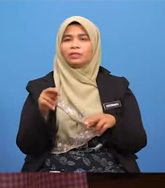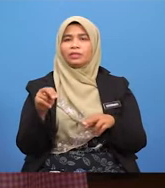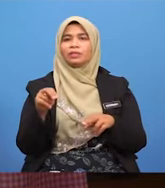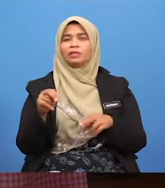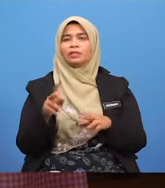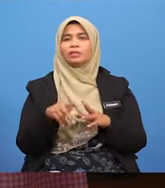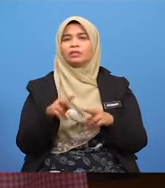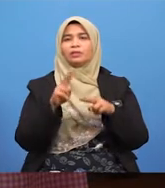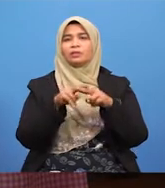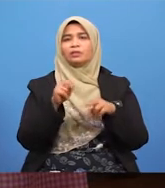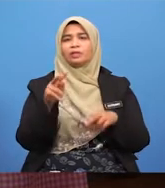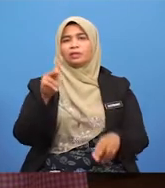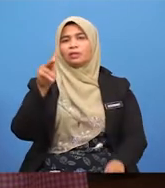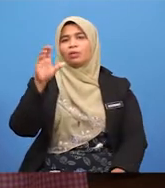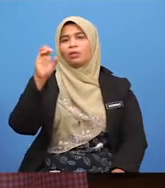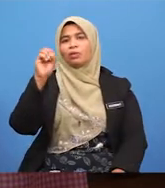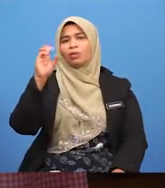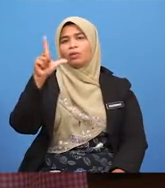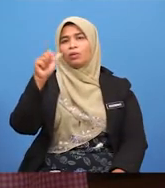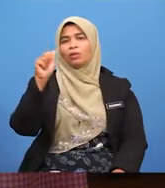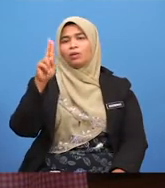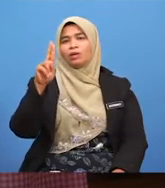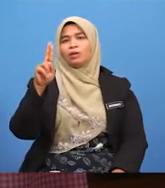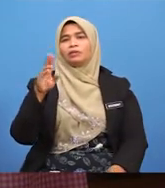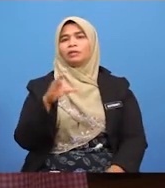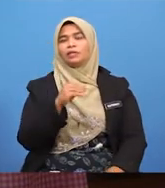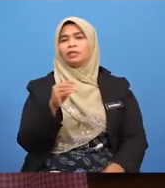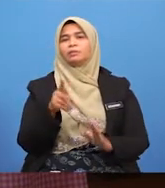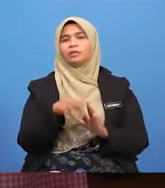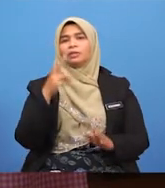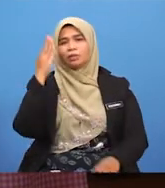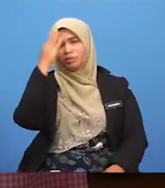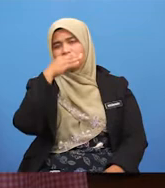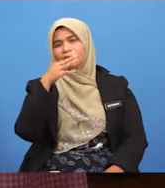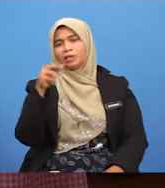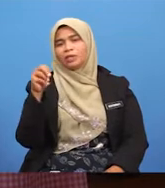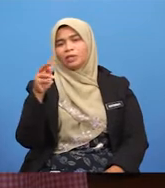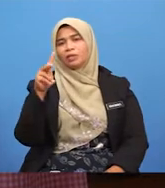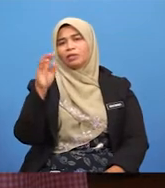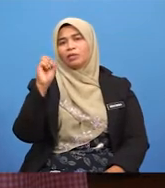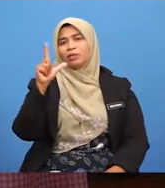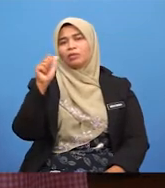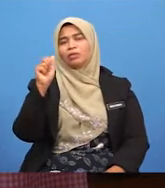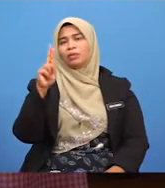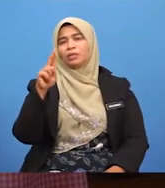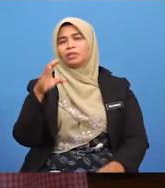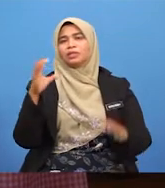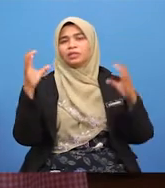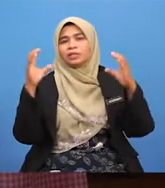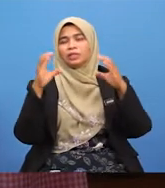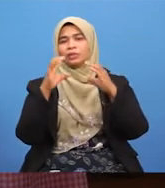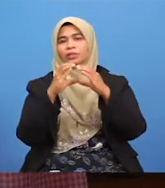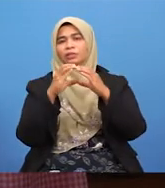kedudukan pola seimbang permukaan Cole race Hai jantung